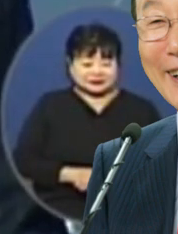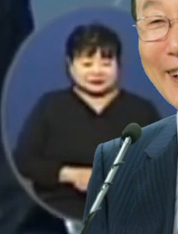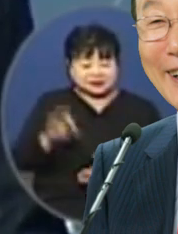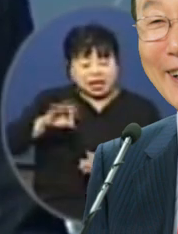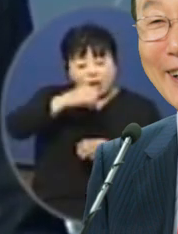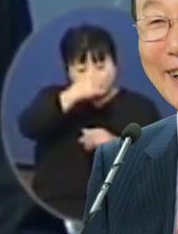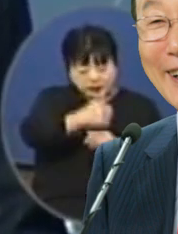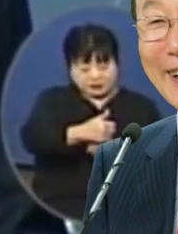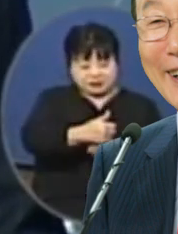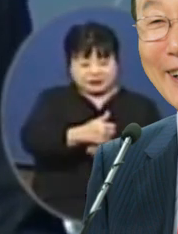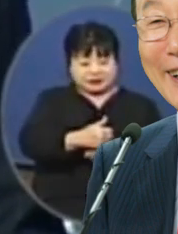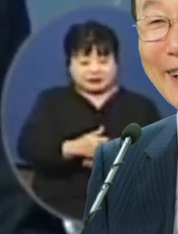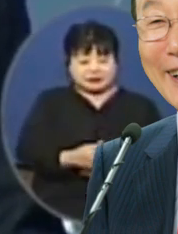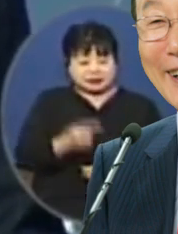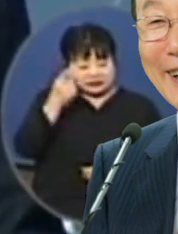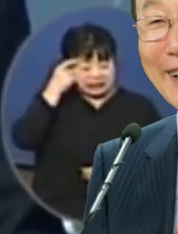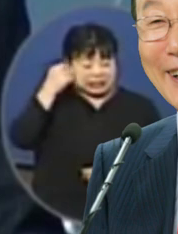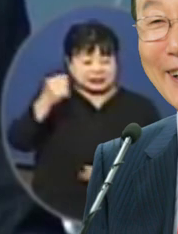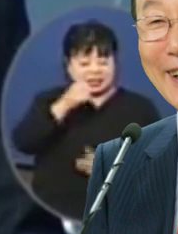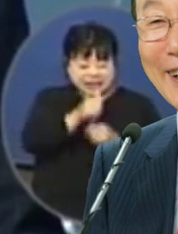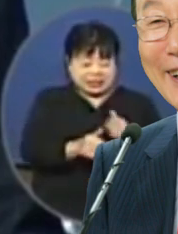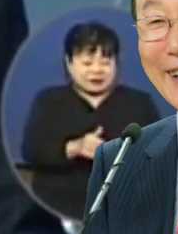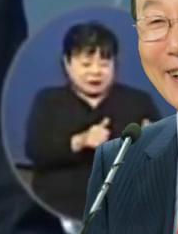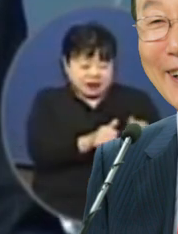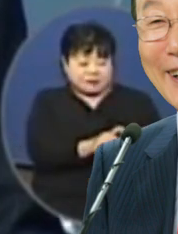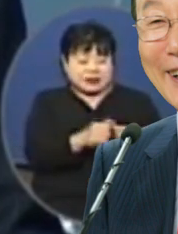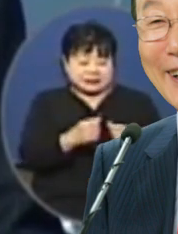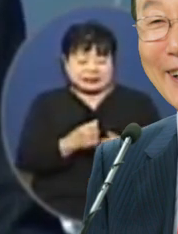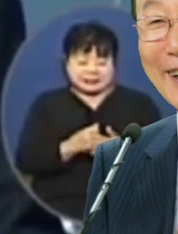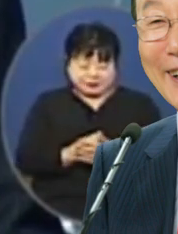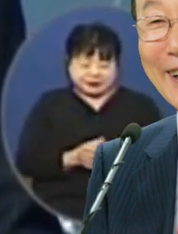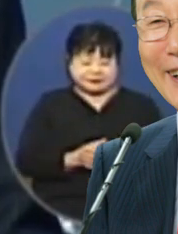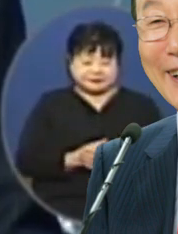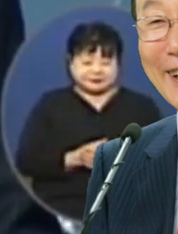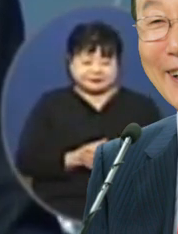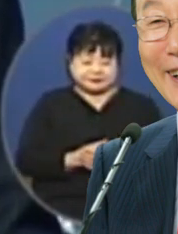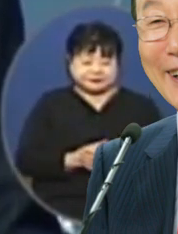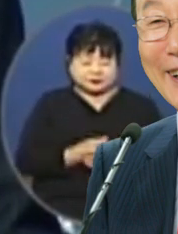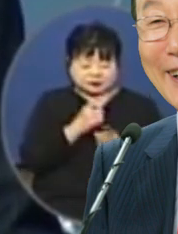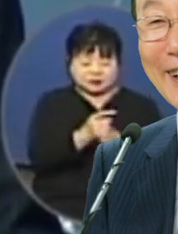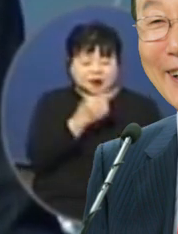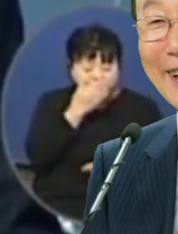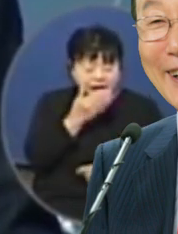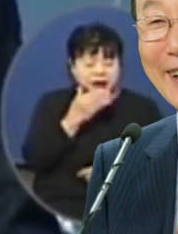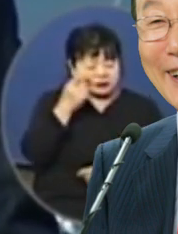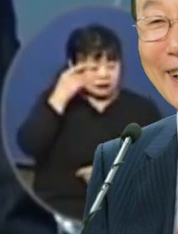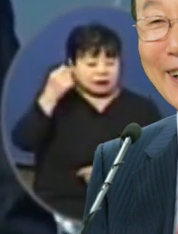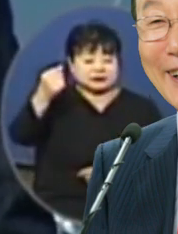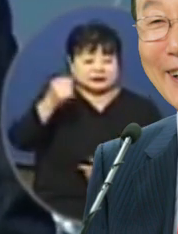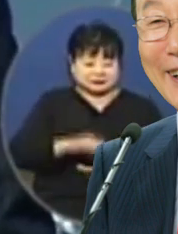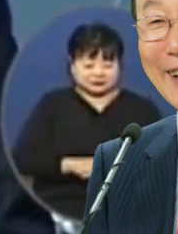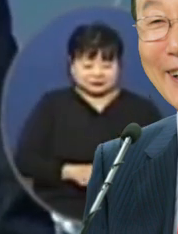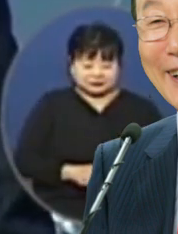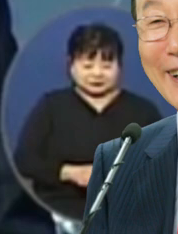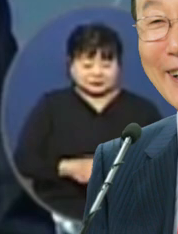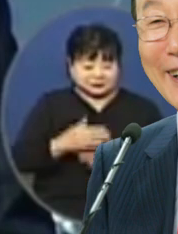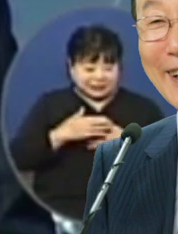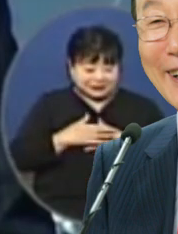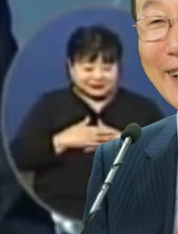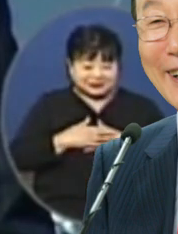다윗은 상상을 했습니다. 하나님이 같이 계심으로 능히 이길 수 있다고 생각했기 때문에